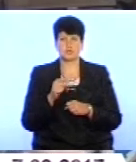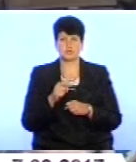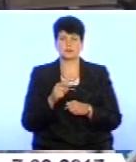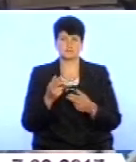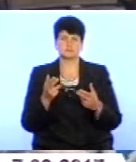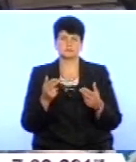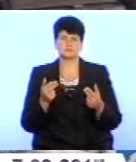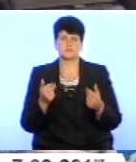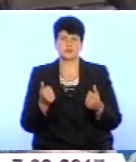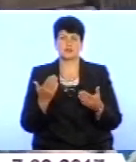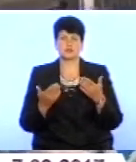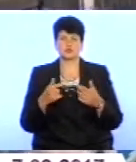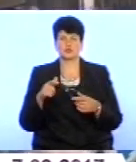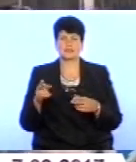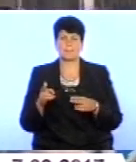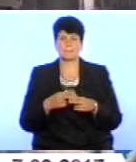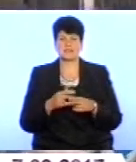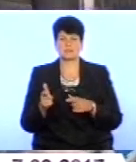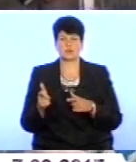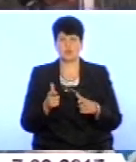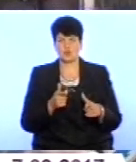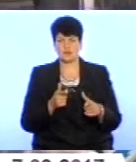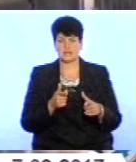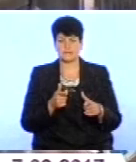Тоді так. Якщо людина без підготовки,